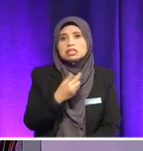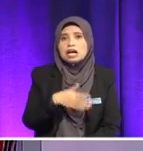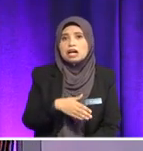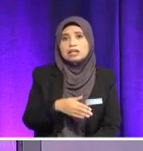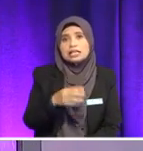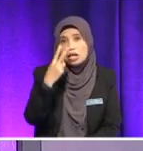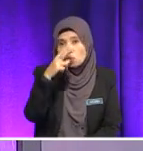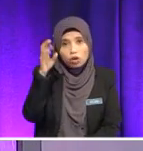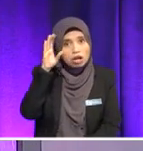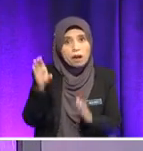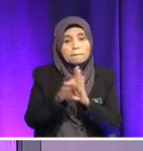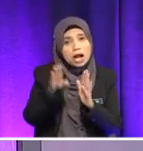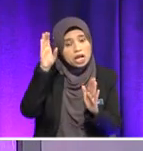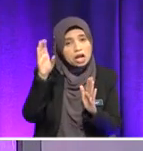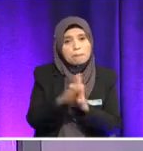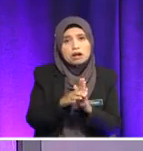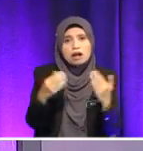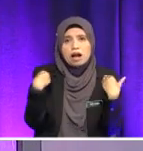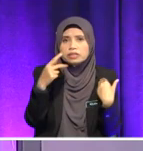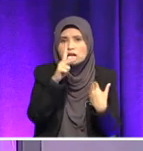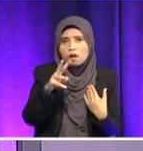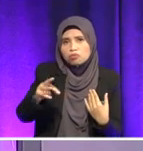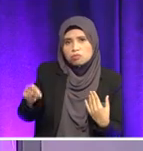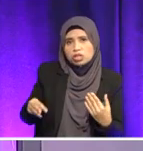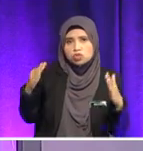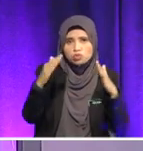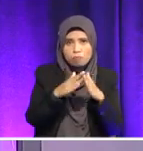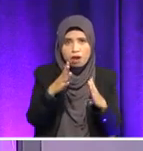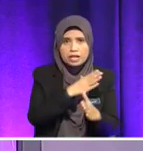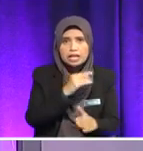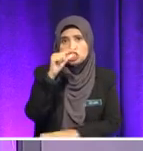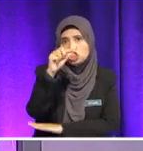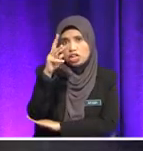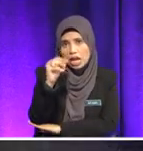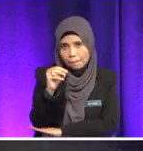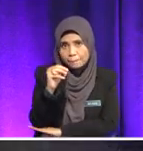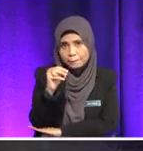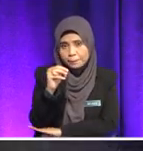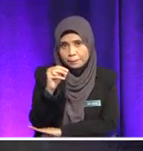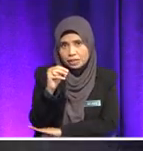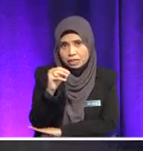tadi kamu murid-murid yang di rumah dan yang di dalam tarian